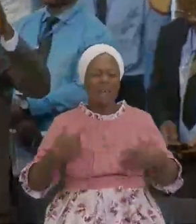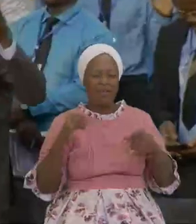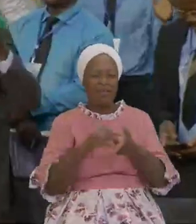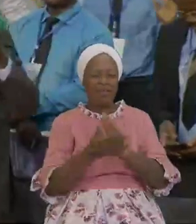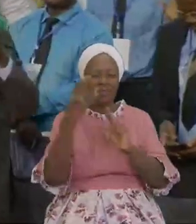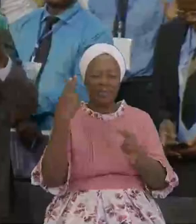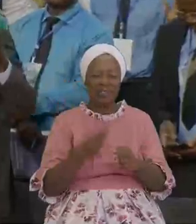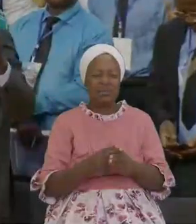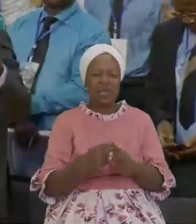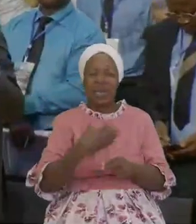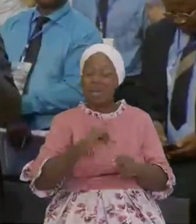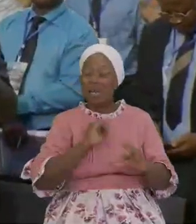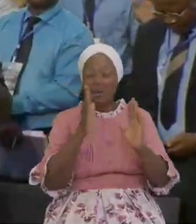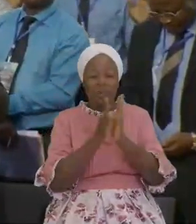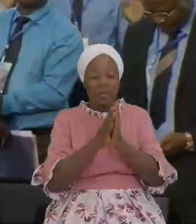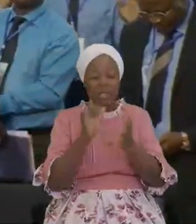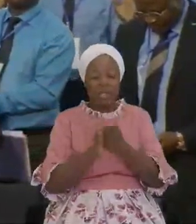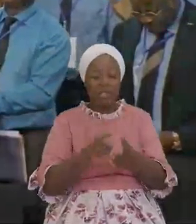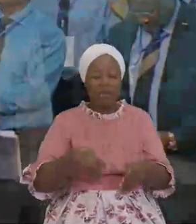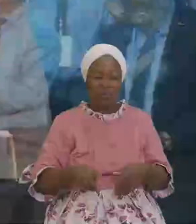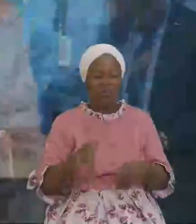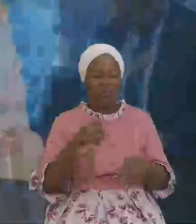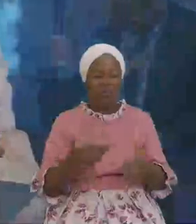la manifestation dans chaque vie.